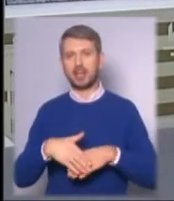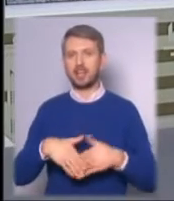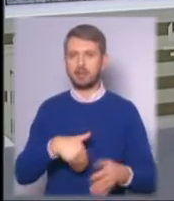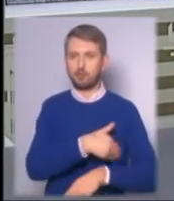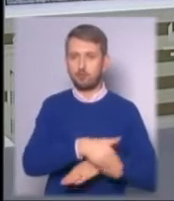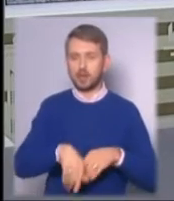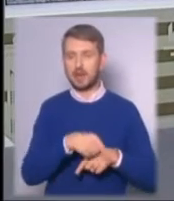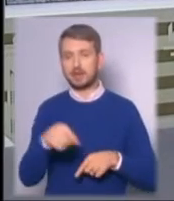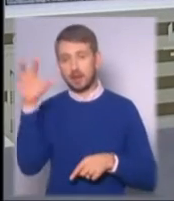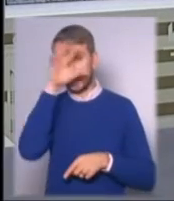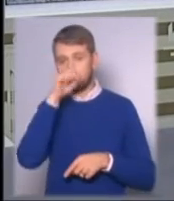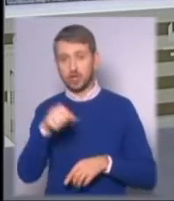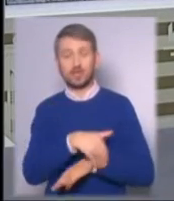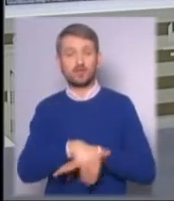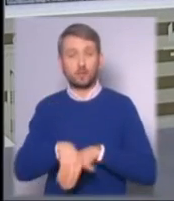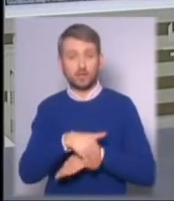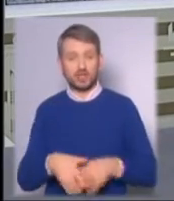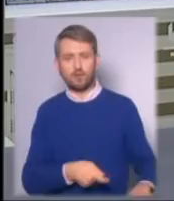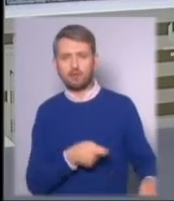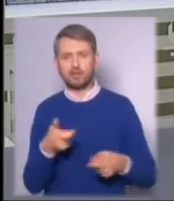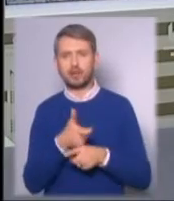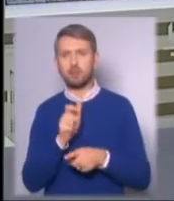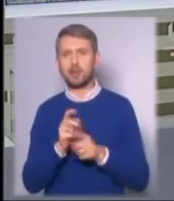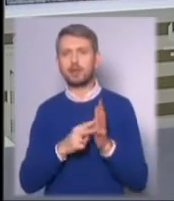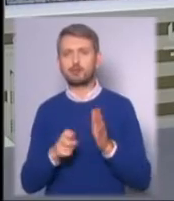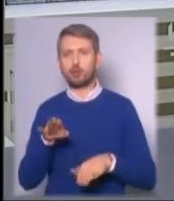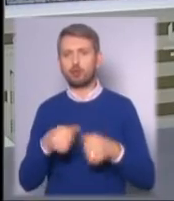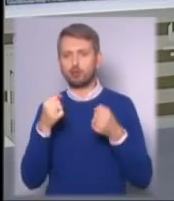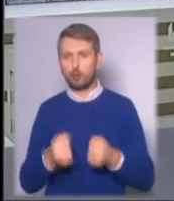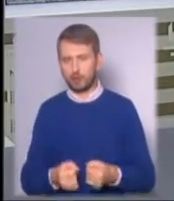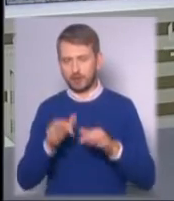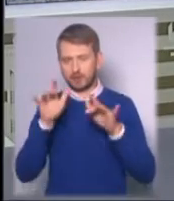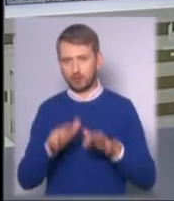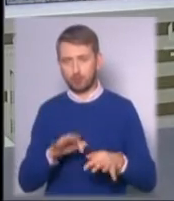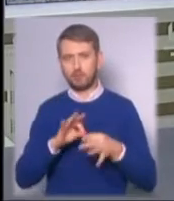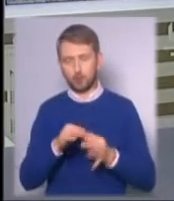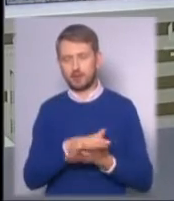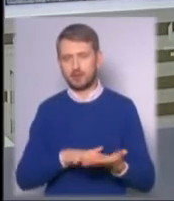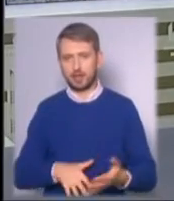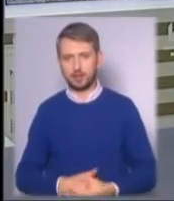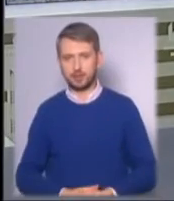з вулично-дорожньої мережі автодорівці вивезли понад 700 тонн снігу. З подробицями Богдан Бур'яненко.